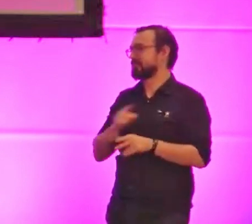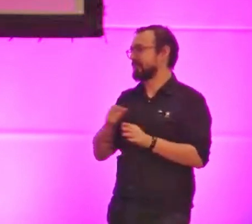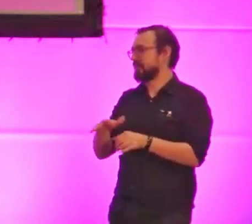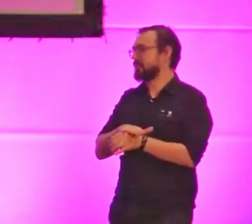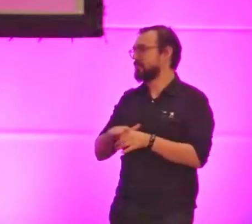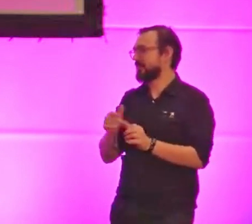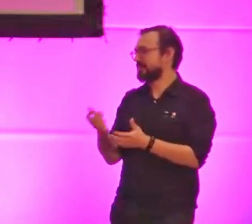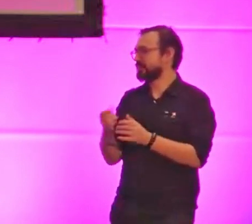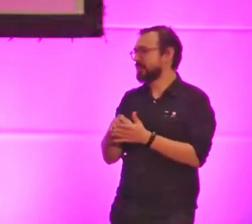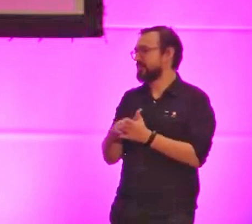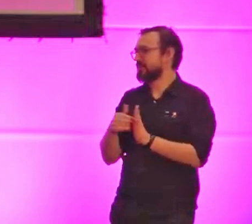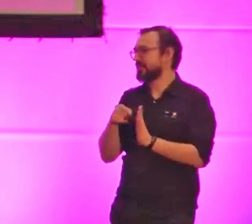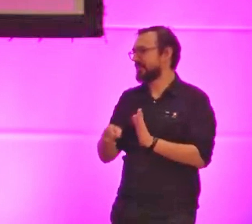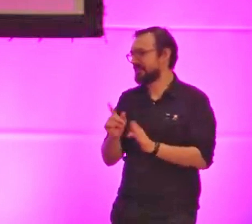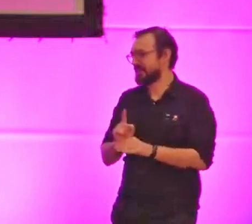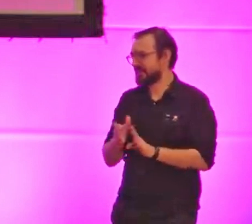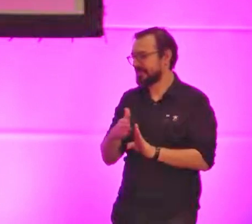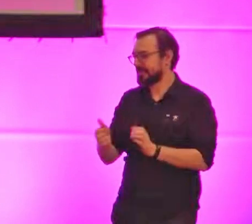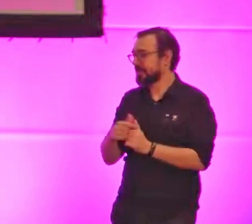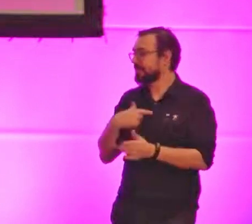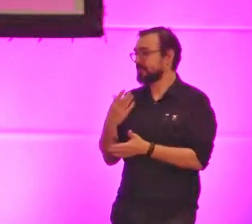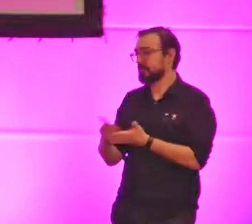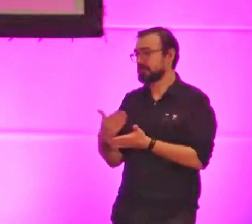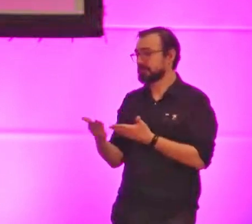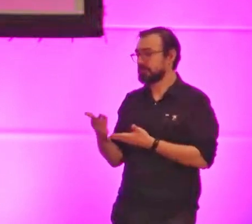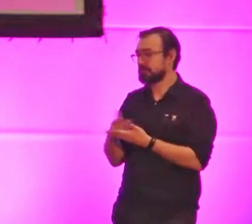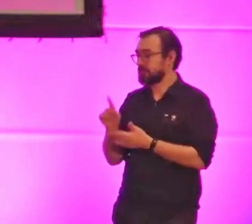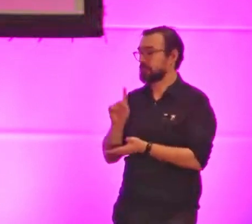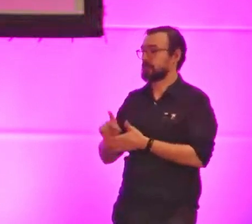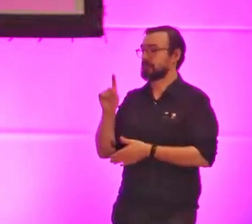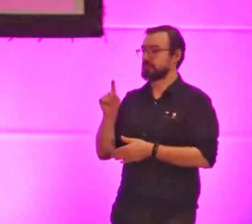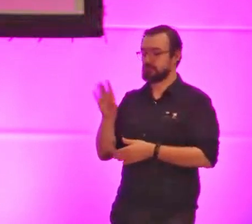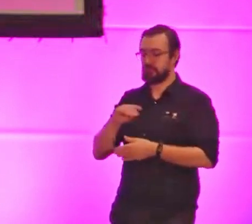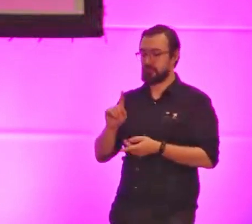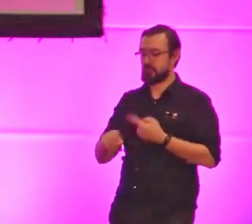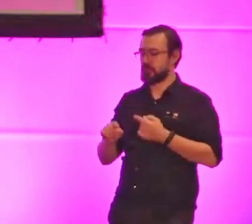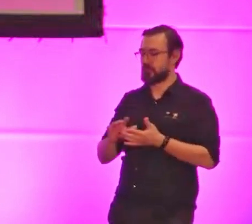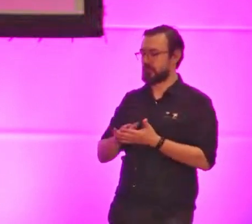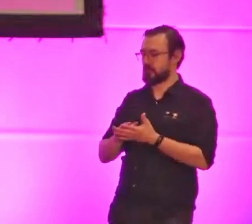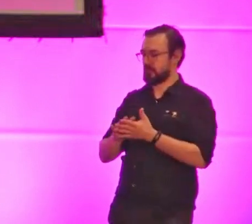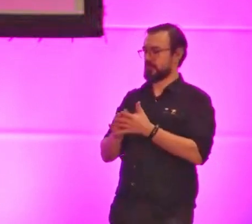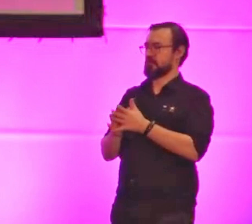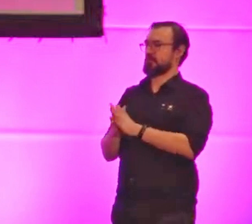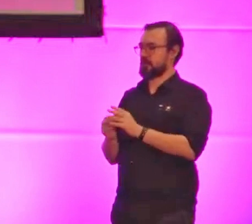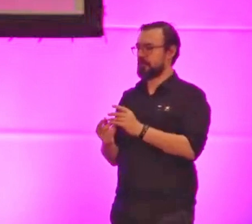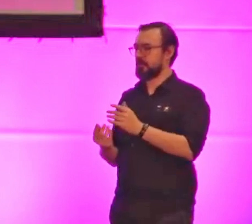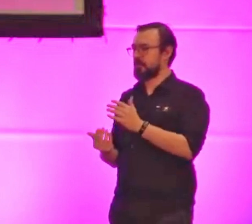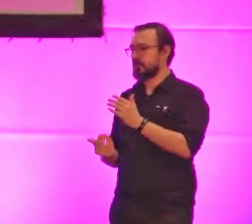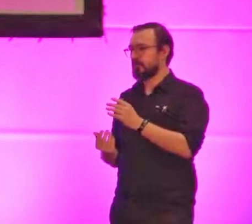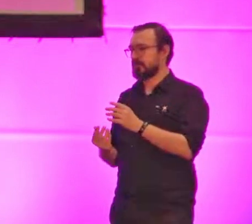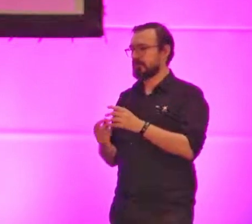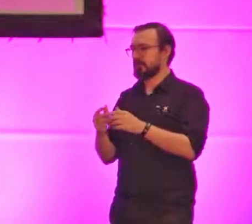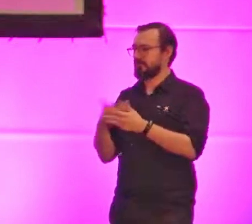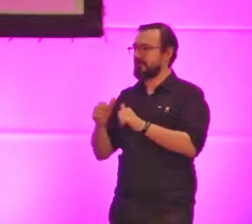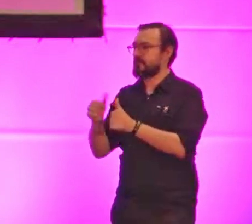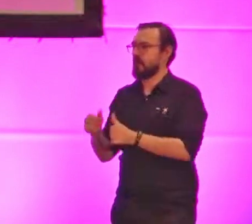Men vi fortsatte att begära in. Och nu plötsligt så började det ta form. Och vi hade möten